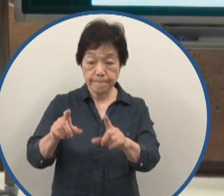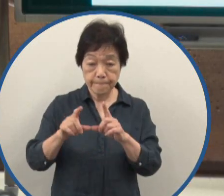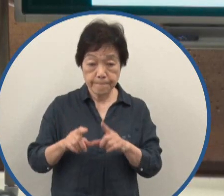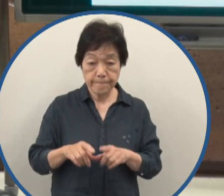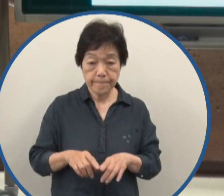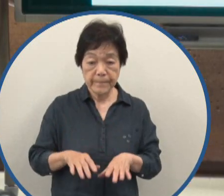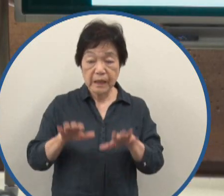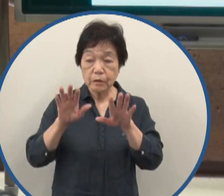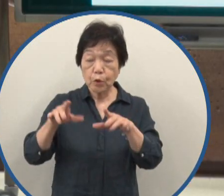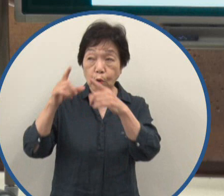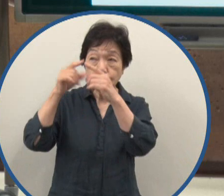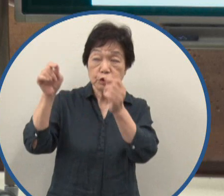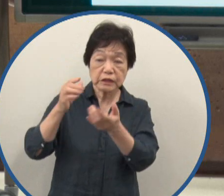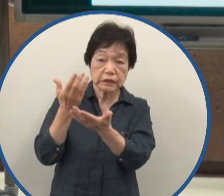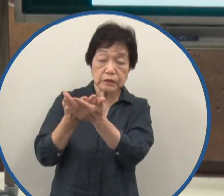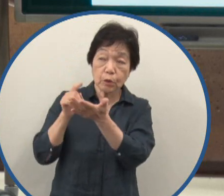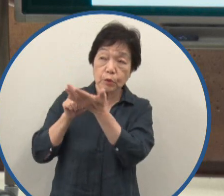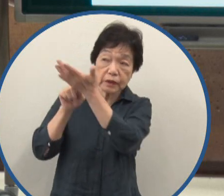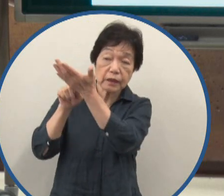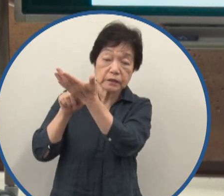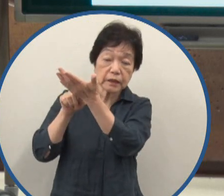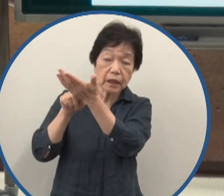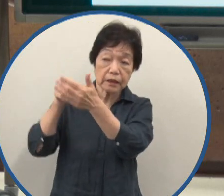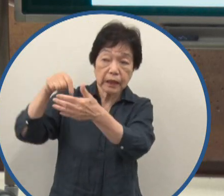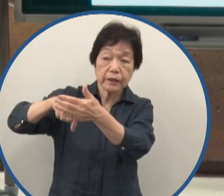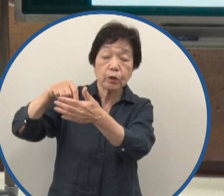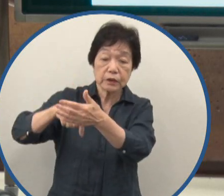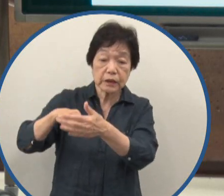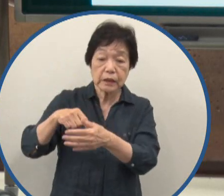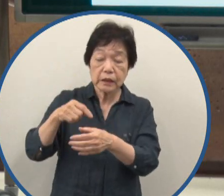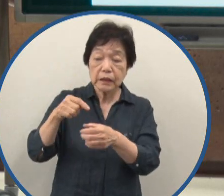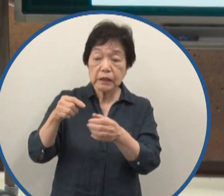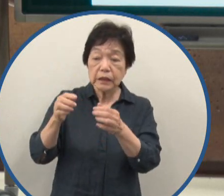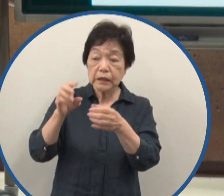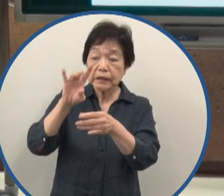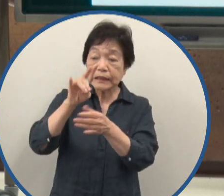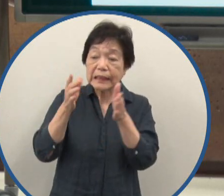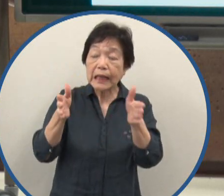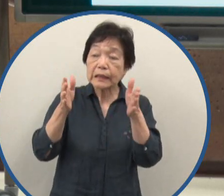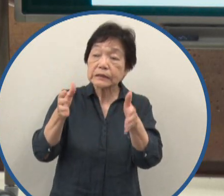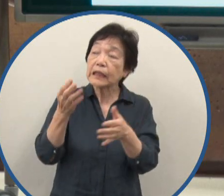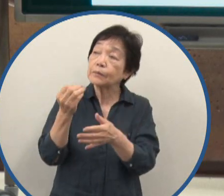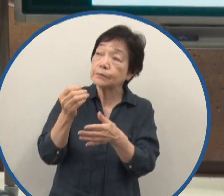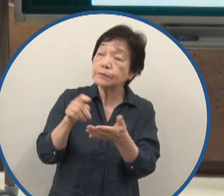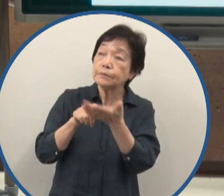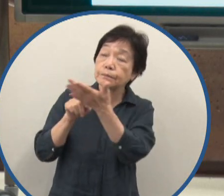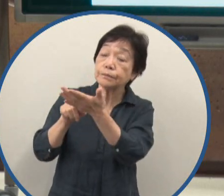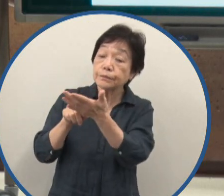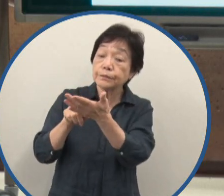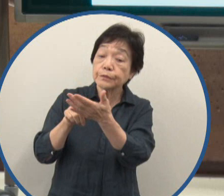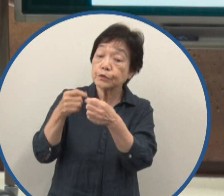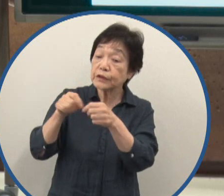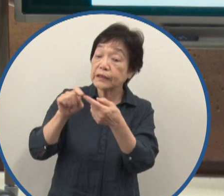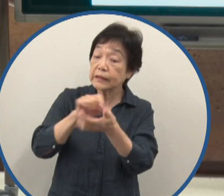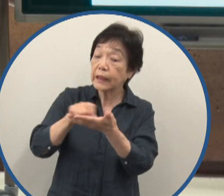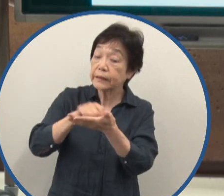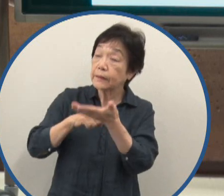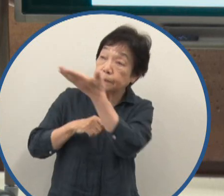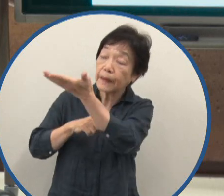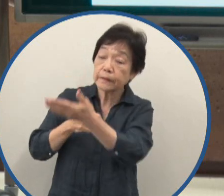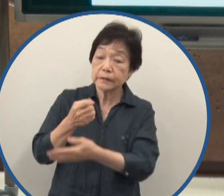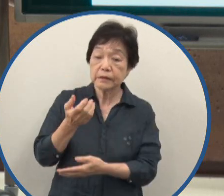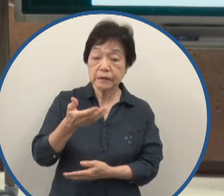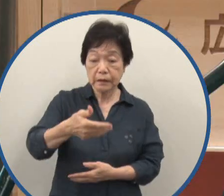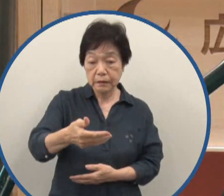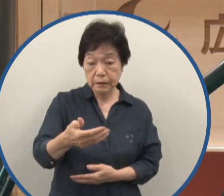今日国に要請した際には、その何週間、2週間、最低2週間延長してくださいという、そういうふうな要請の内容だったんでしょう